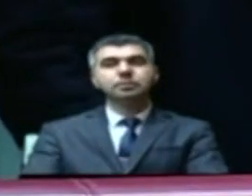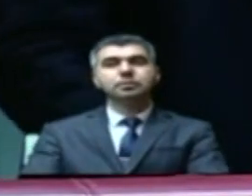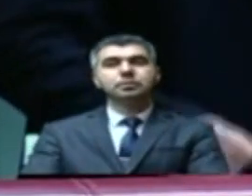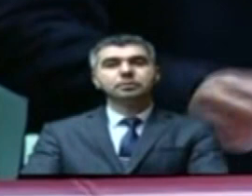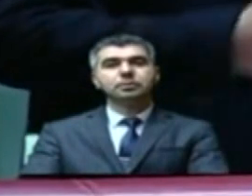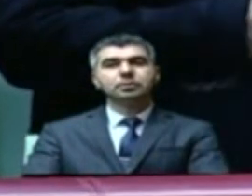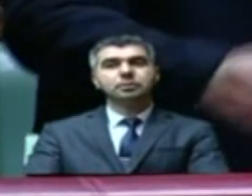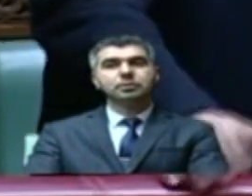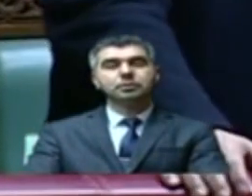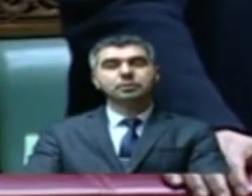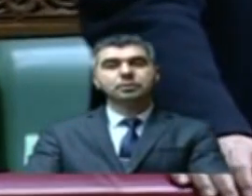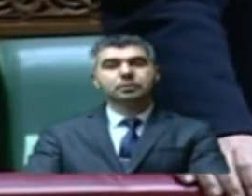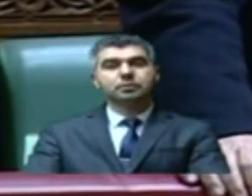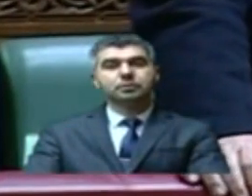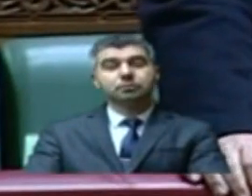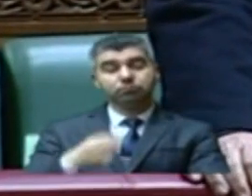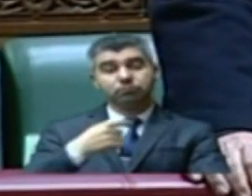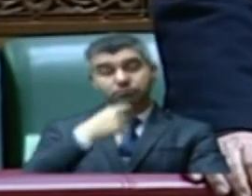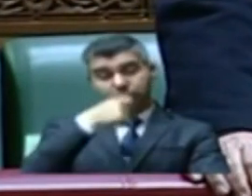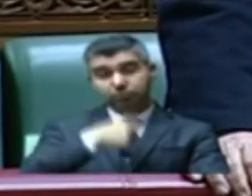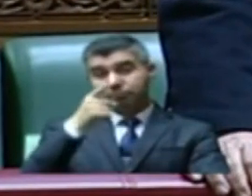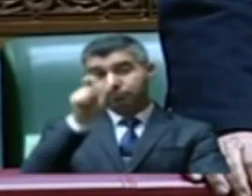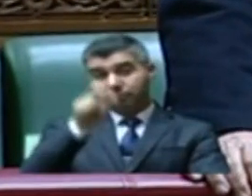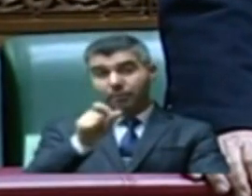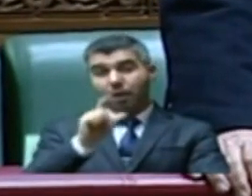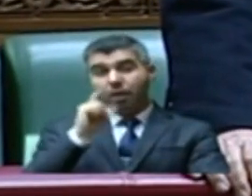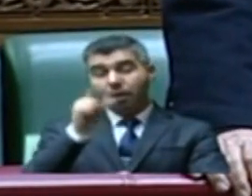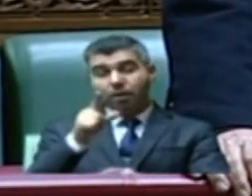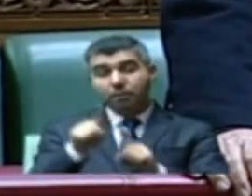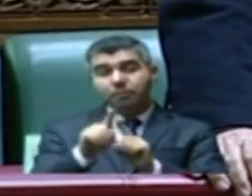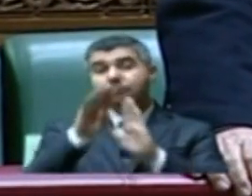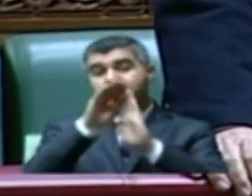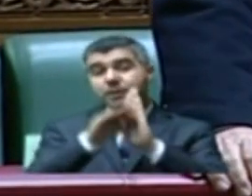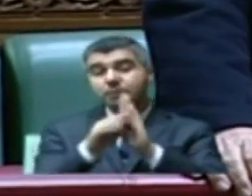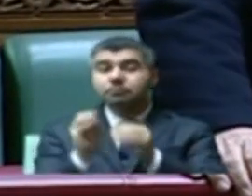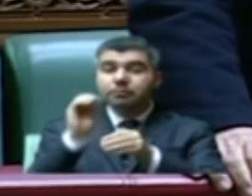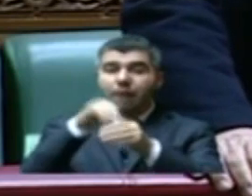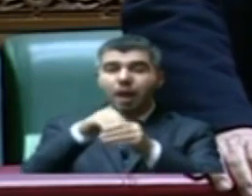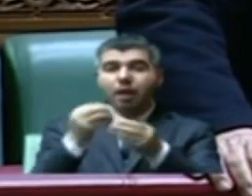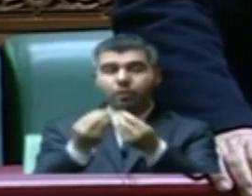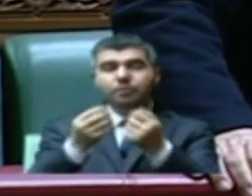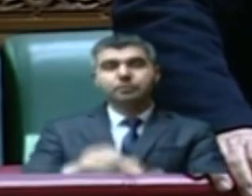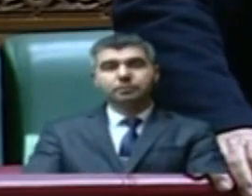2014، وأنا كنت عضوا بهذا المجلس حين كان في جدول أعماله